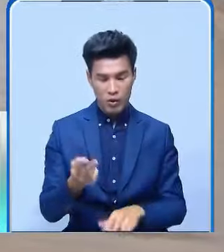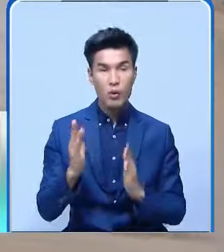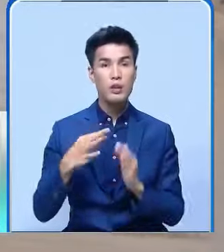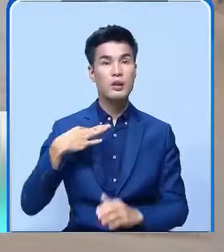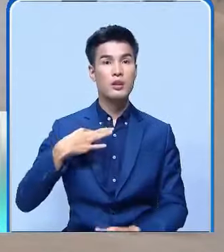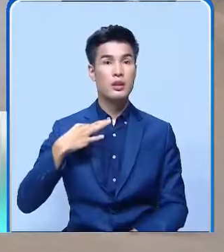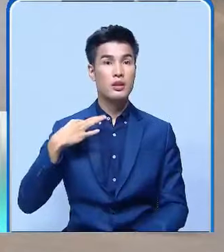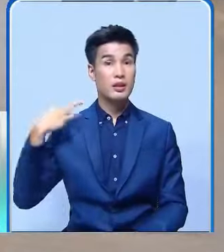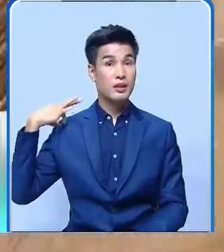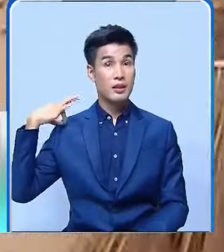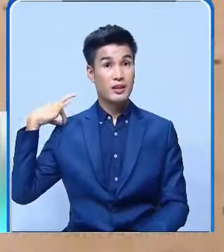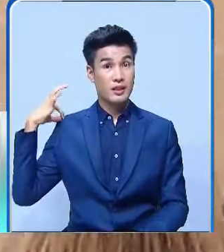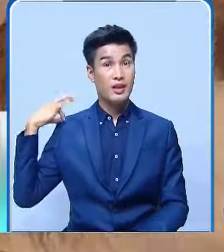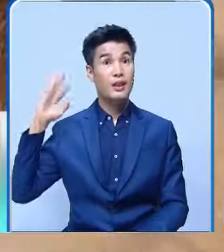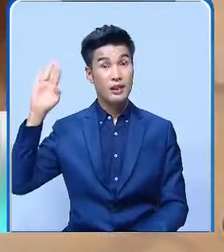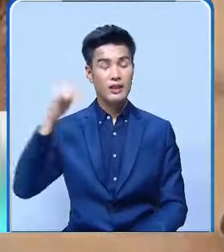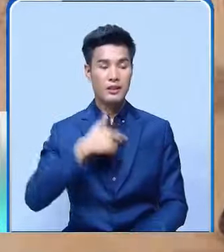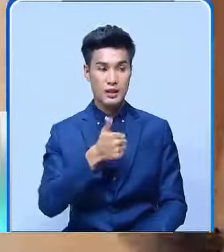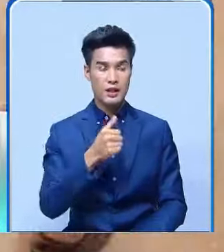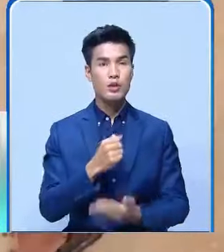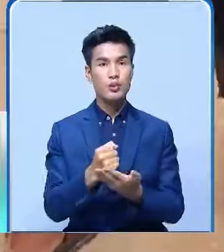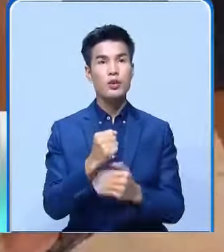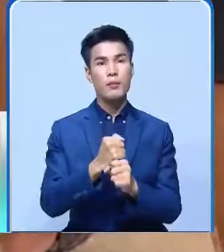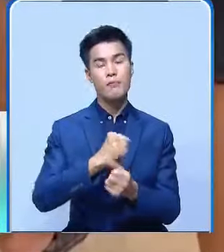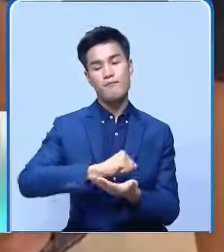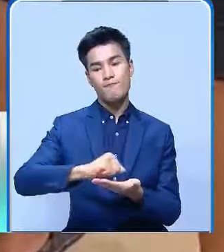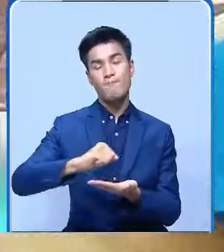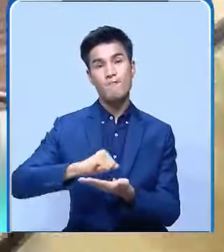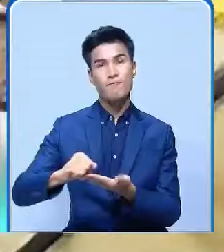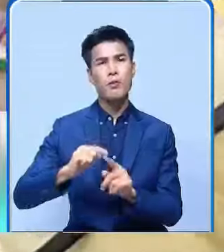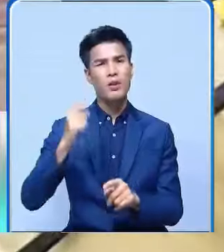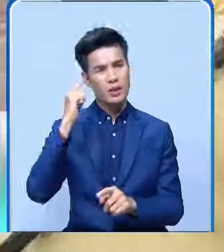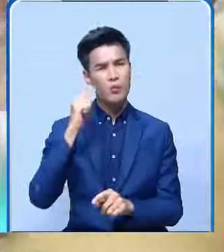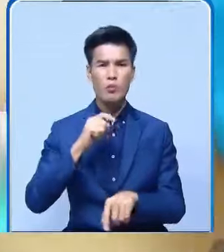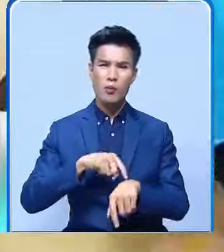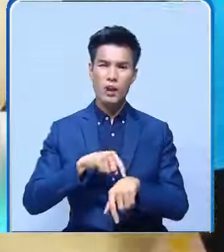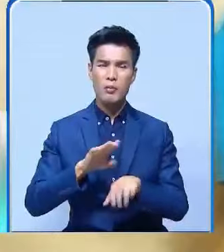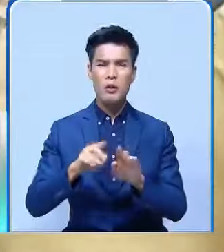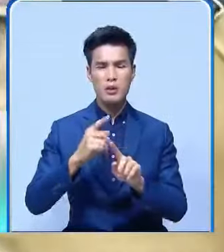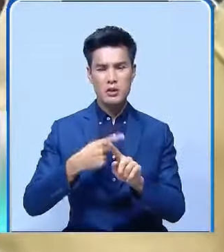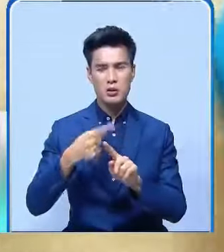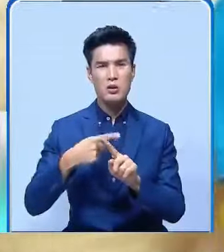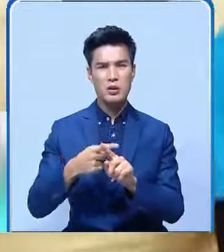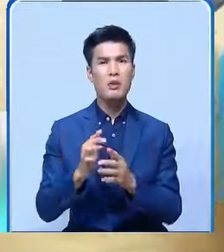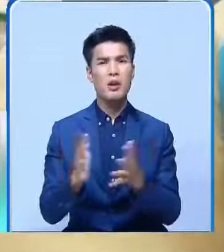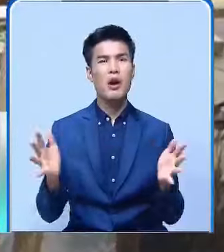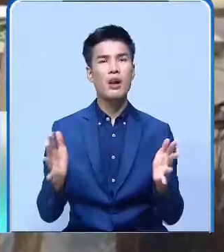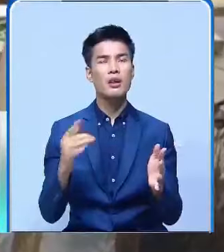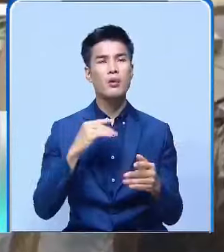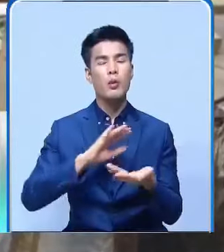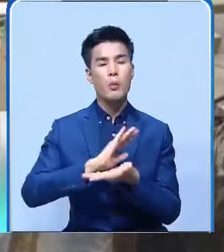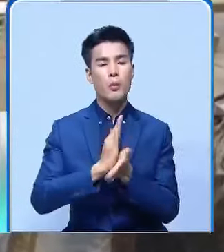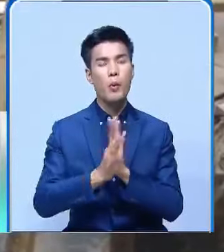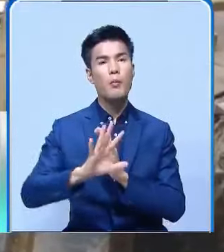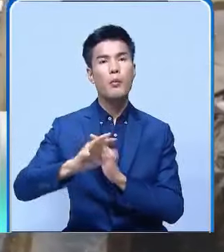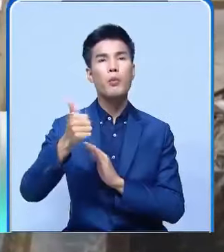านิสิตผู้ประกอบการทำความสะอาดอาคารสถานที่ค่ะแต่ก็คาดว่าใช้เวลาหลายเดือนเหมือนกันนะกว่าจะกลับเข้าสู่ภาว